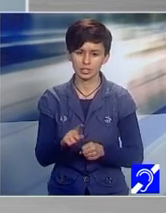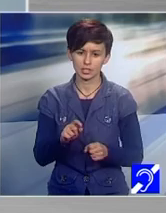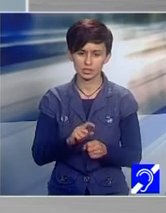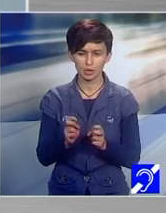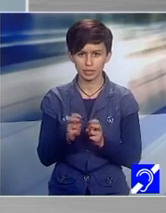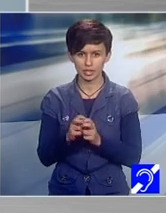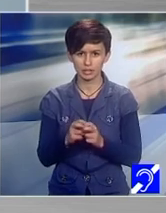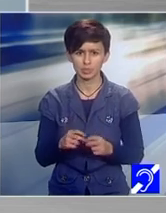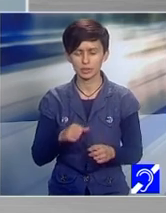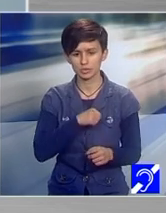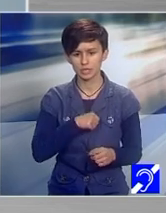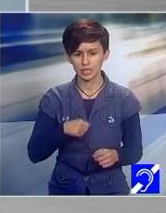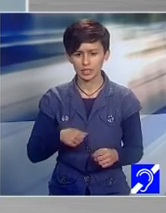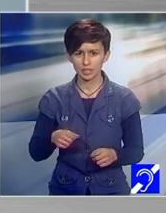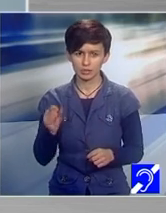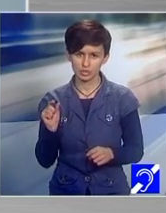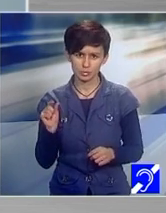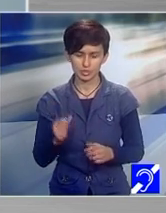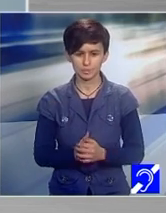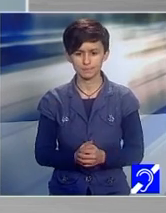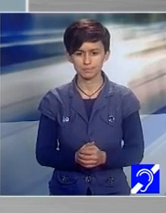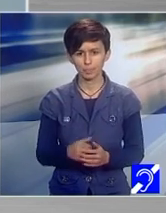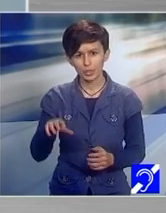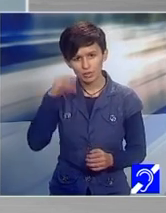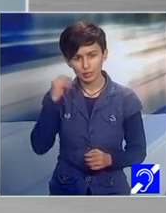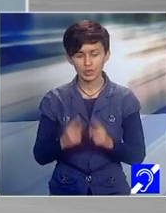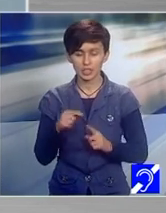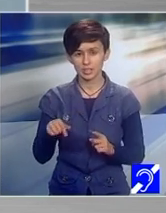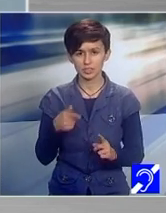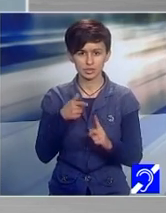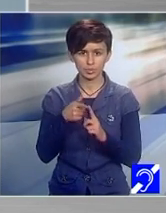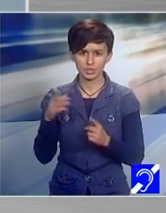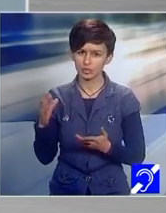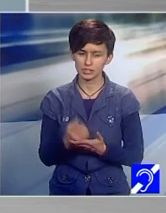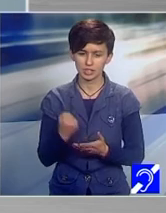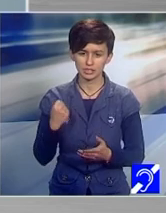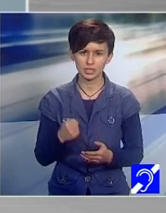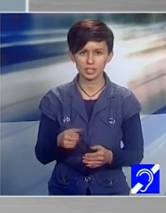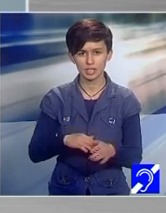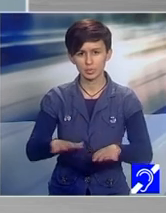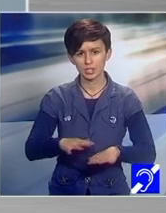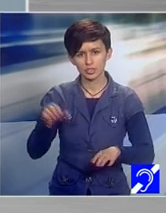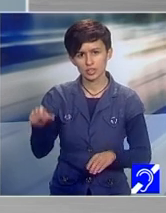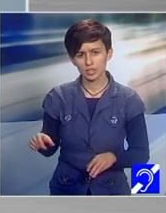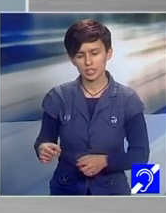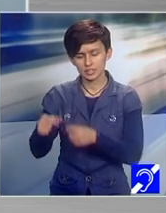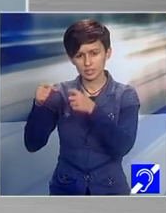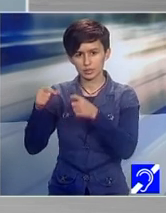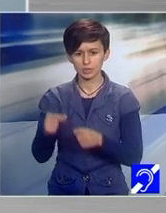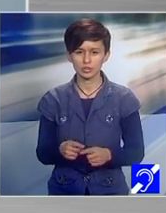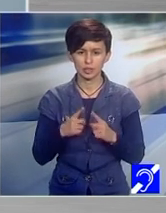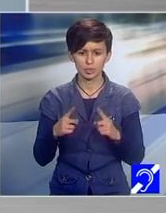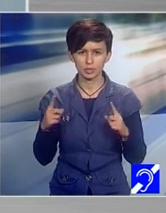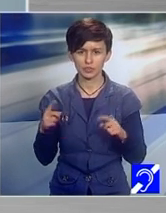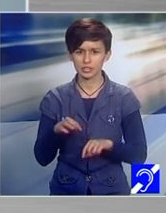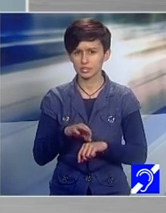minim invazivă. Vom afla dacă și acest obiectiv a fost atins, chiar de la managerul institutului, domnul conferențiar dr. Adrian